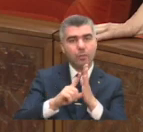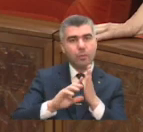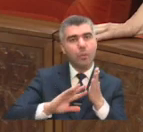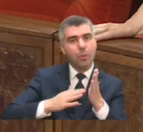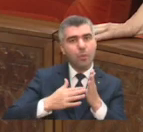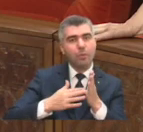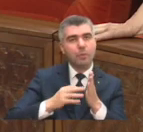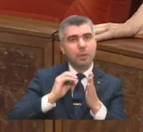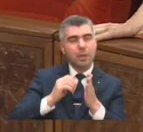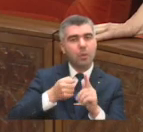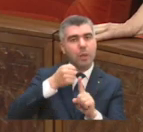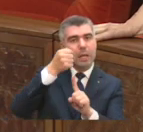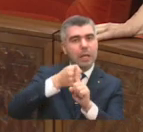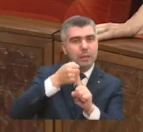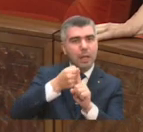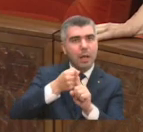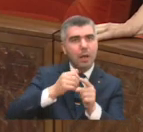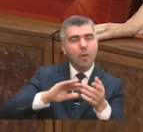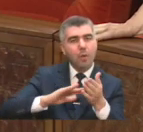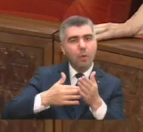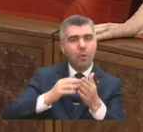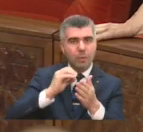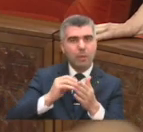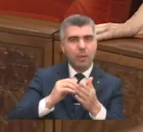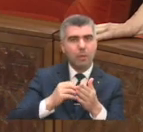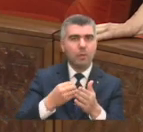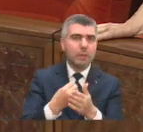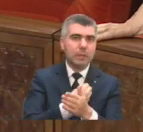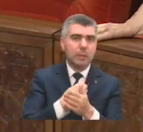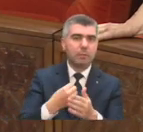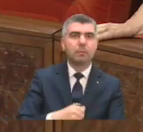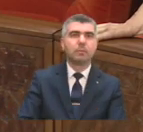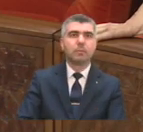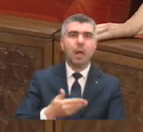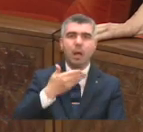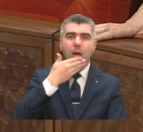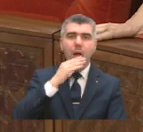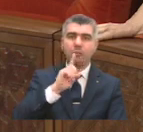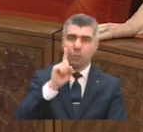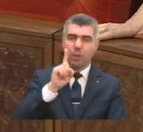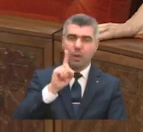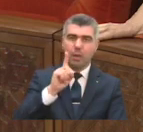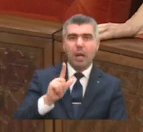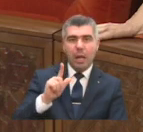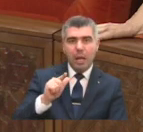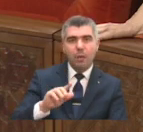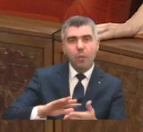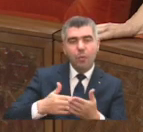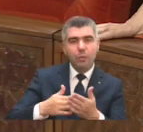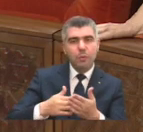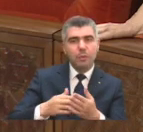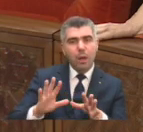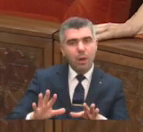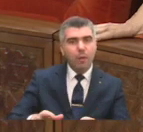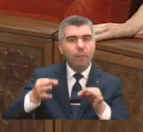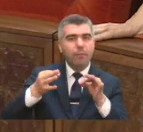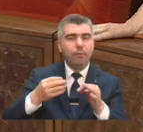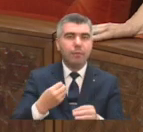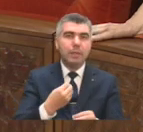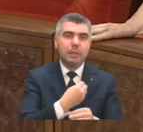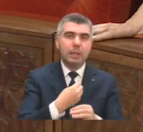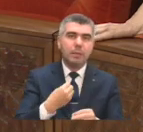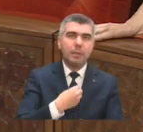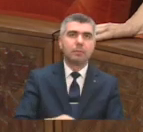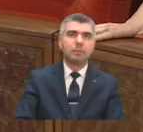المقدمة لإصلاح هذا القطاع هذا، والحمد لله ان البلاد ديالنا كتعرف واحد الثورة حقيقية في القطاع ديال الصحة للاثار